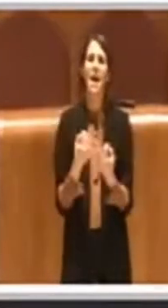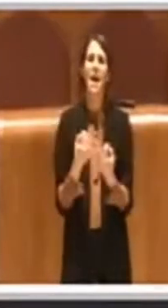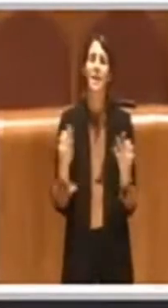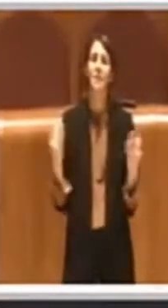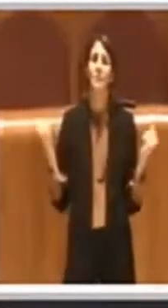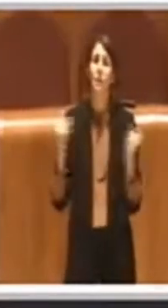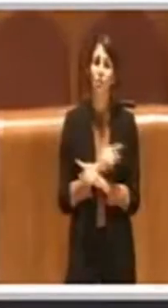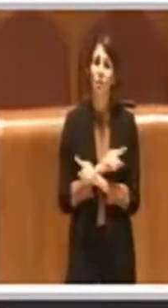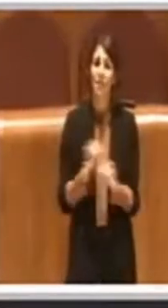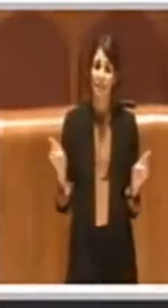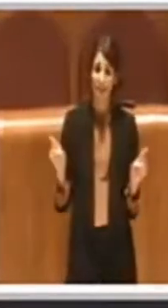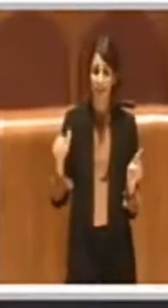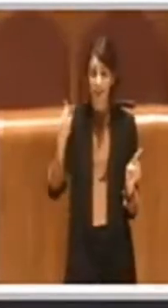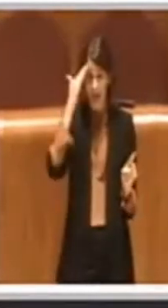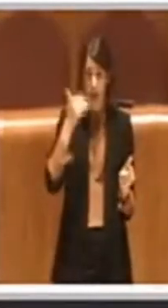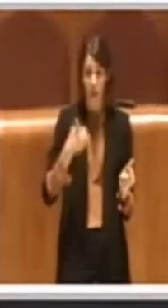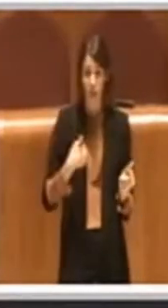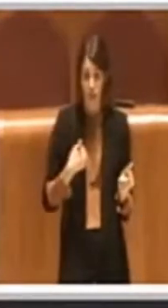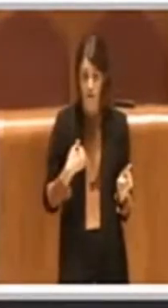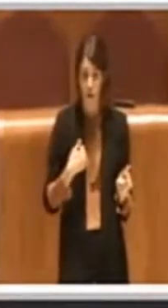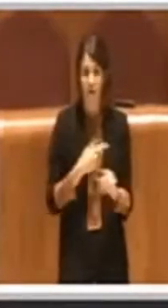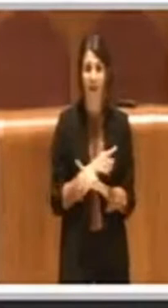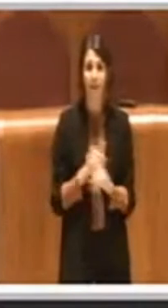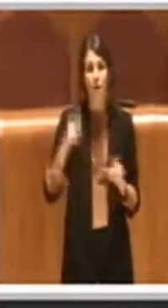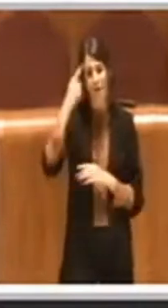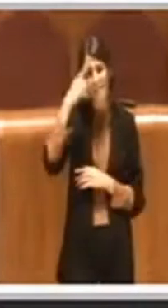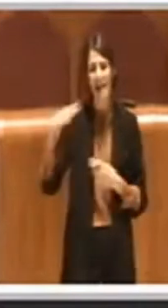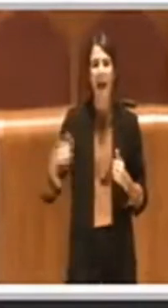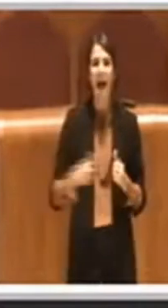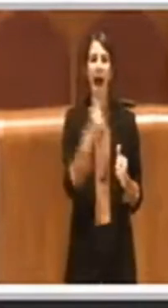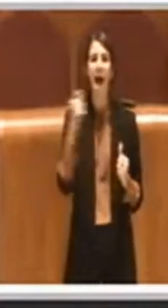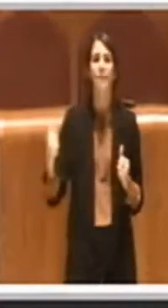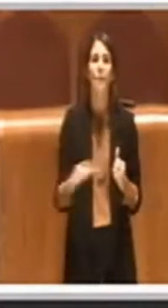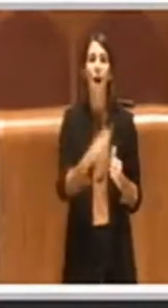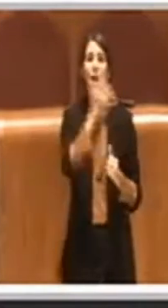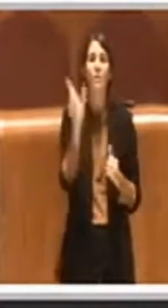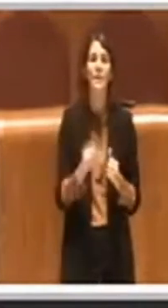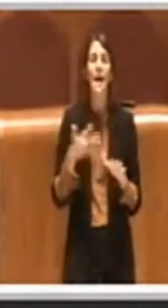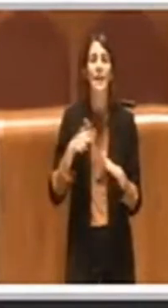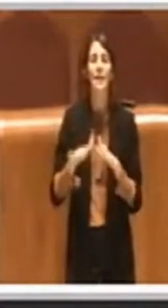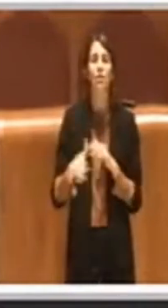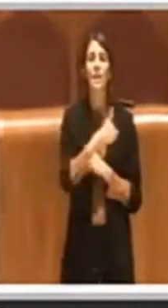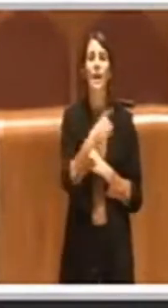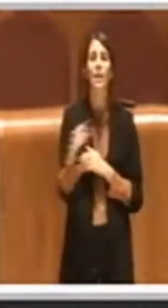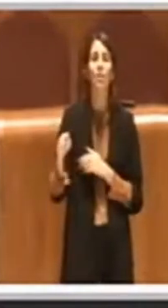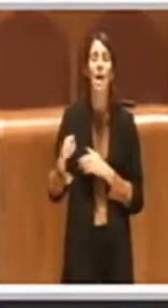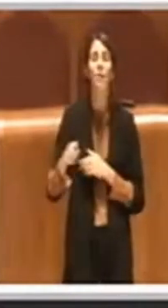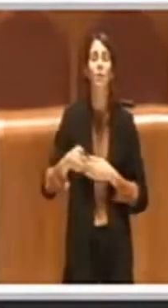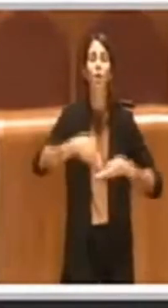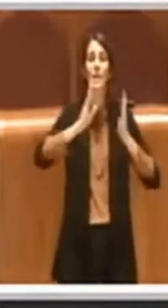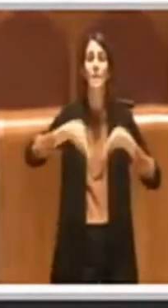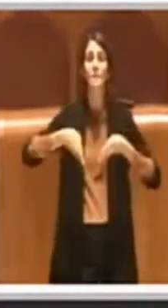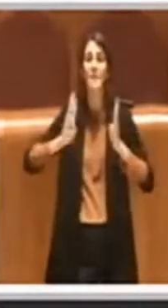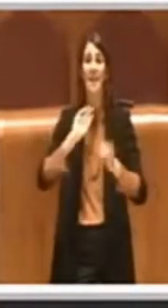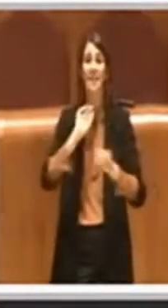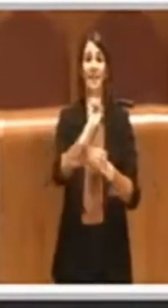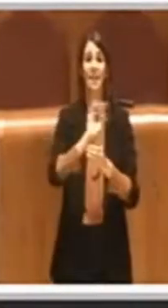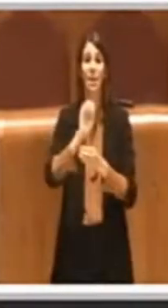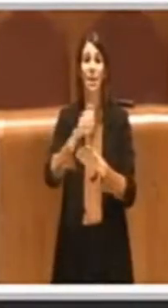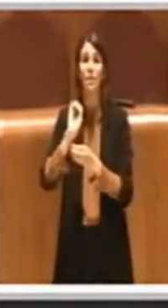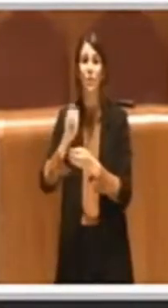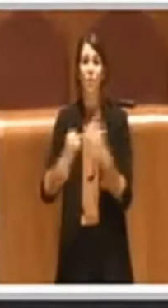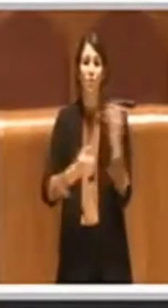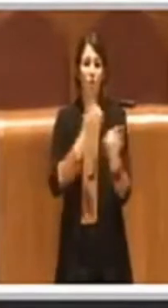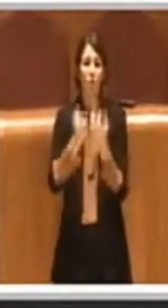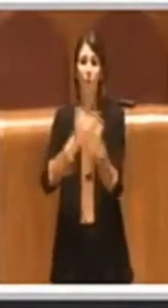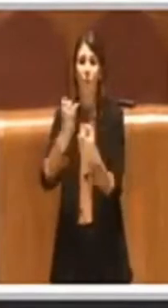ci ascoltano che ogni anno in italia ma non centrati 100 impianti di rifiuti non abbiamo avuto anche nelle nostre vicinanze